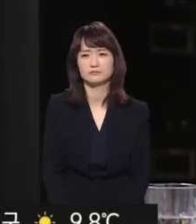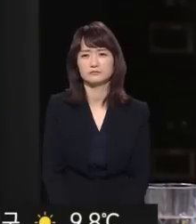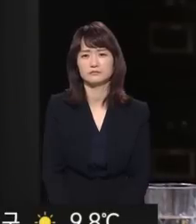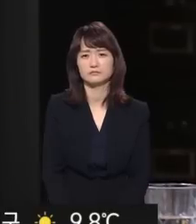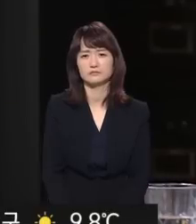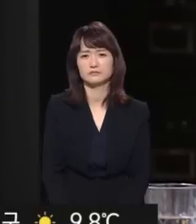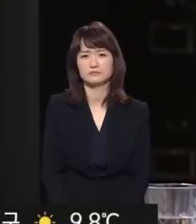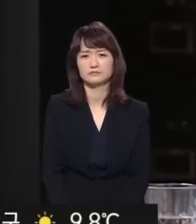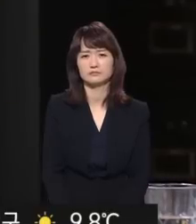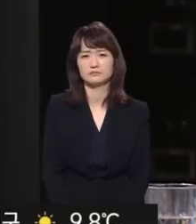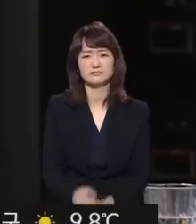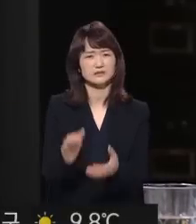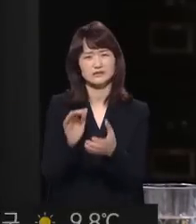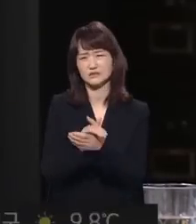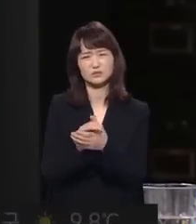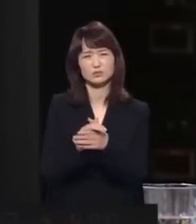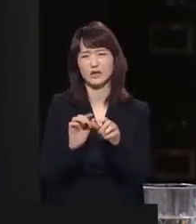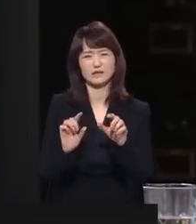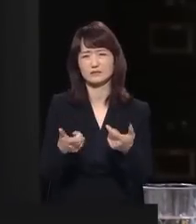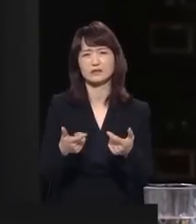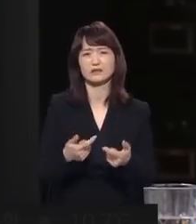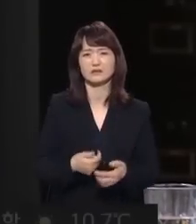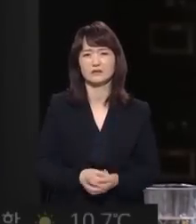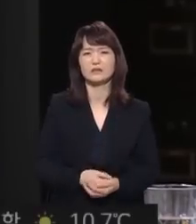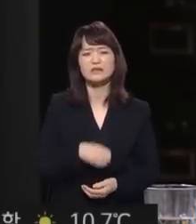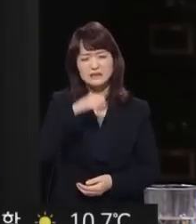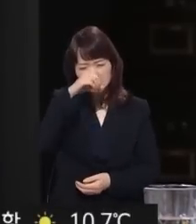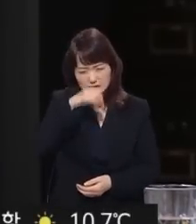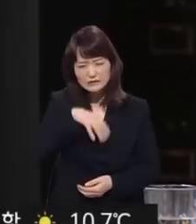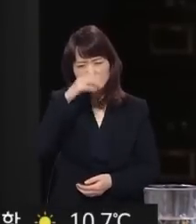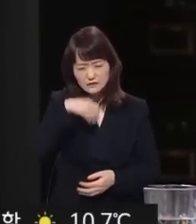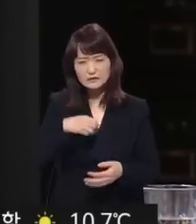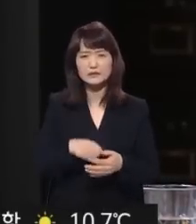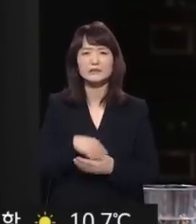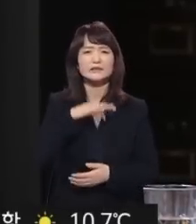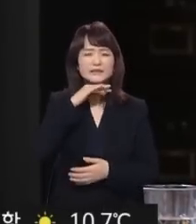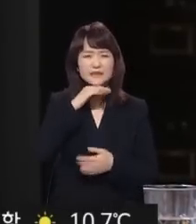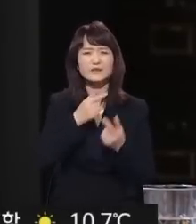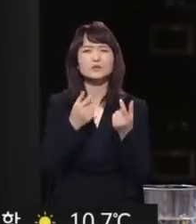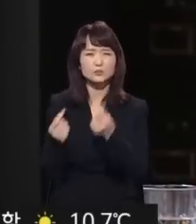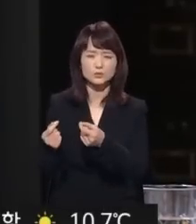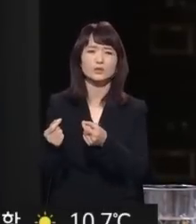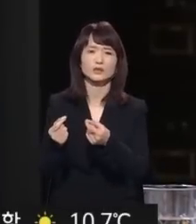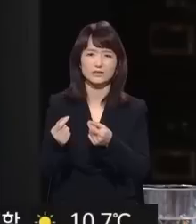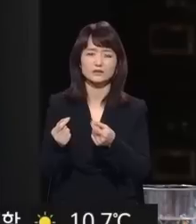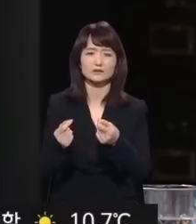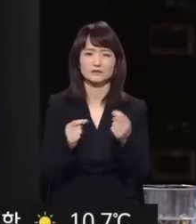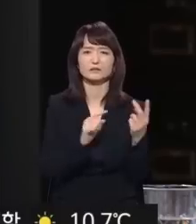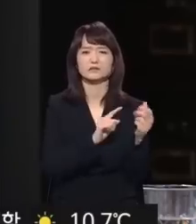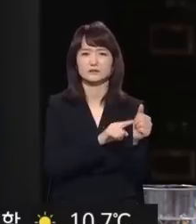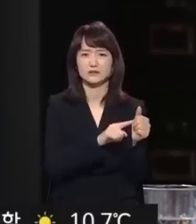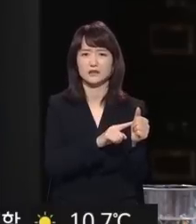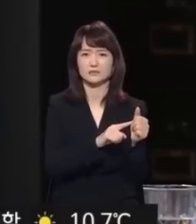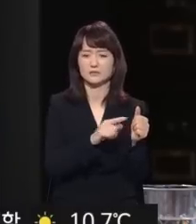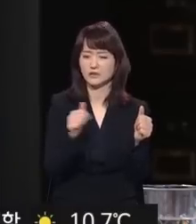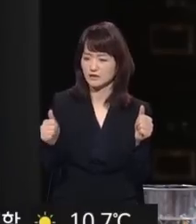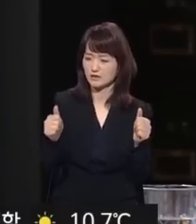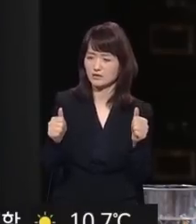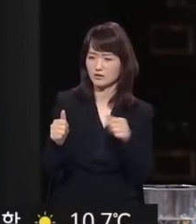친구가 친구 친구가 아닙니다 얘네들은 그냥 동급생이라고 할게요 동급생의 옷을 벗기고 때렸습니다